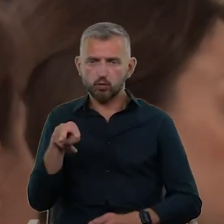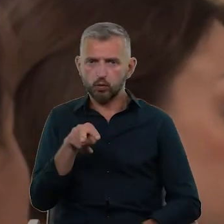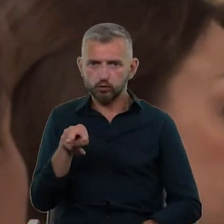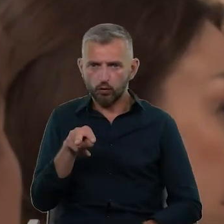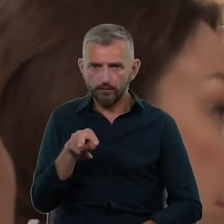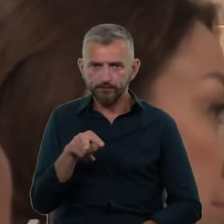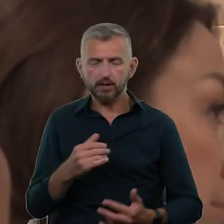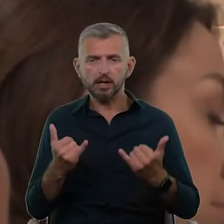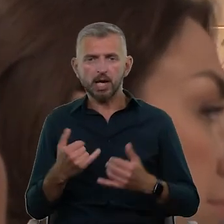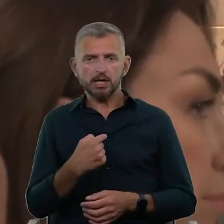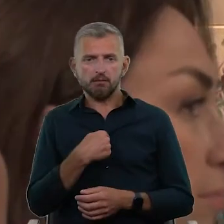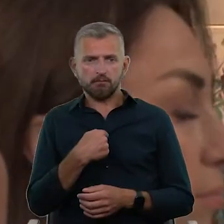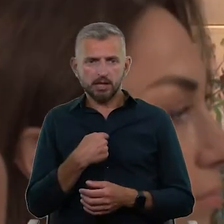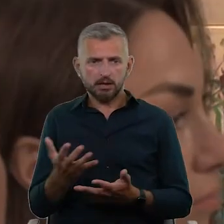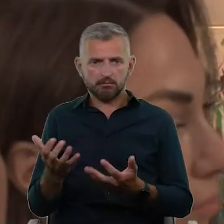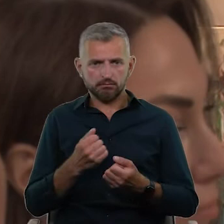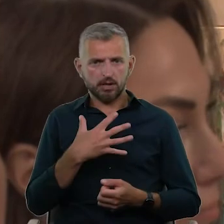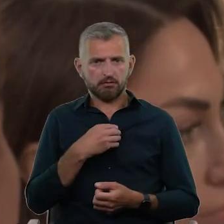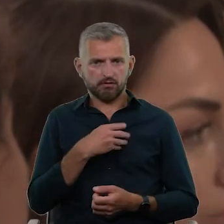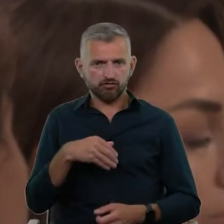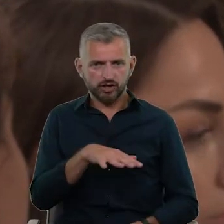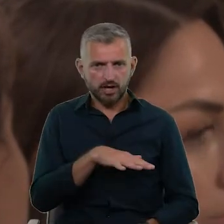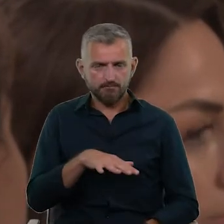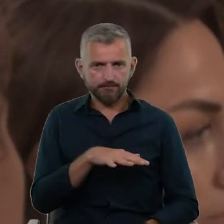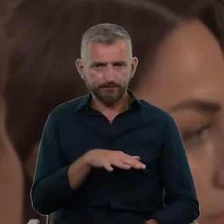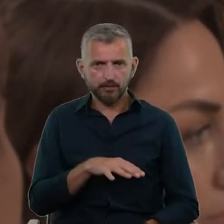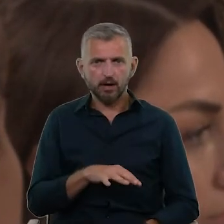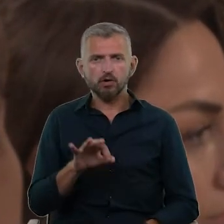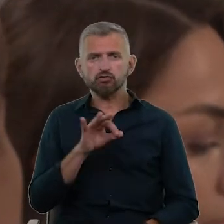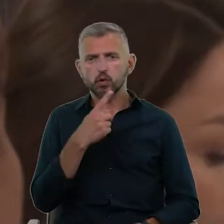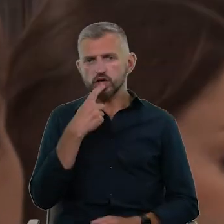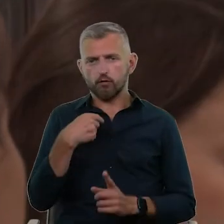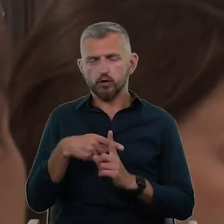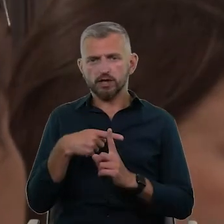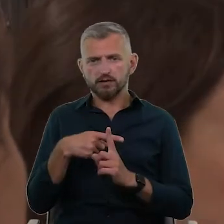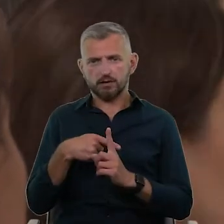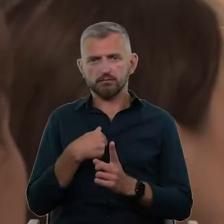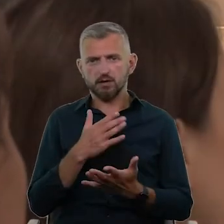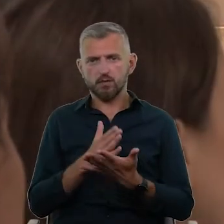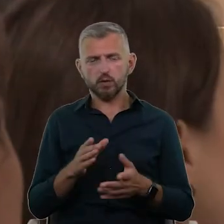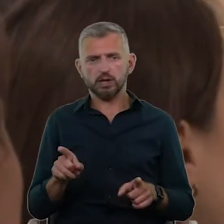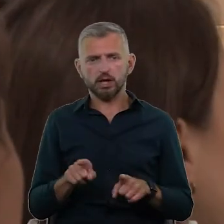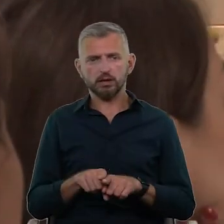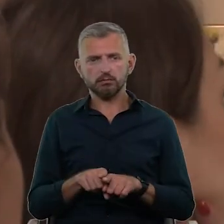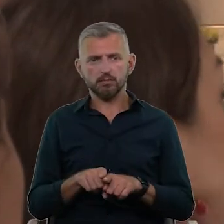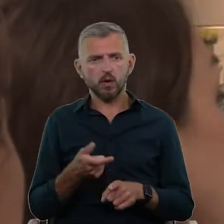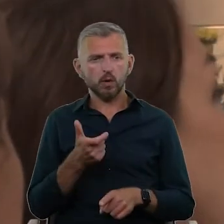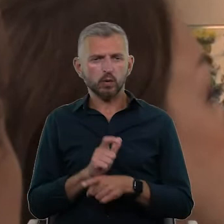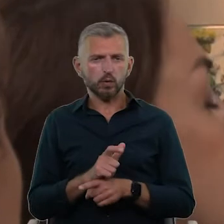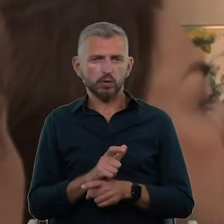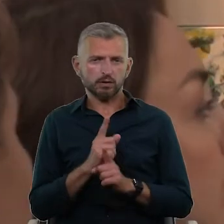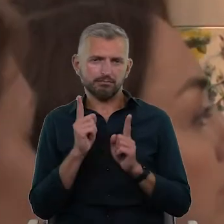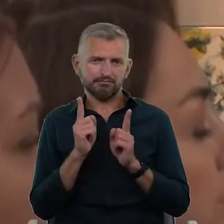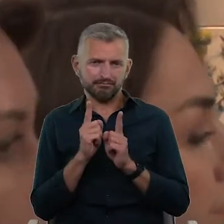лютого. Наразі мене прихистила Львівщина. Щодо Червоного Хреста, маю такий дуже